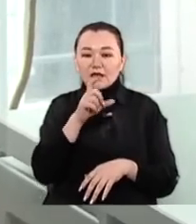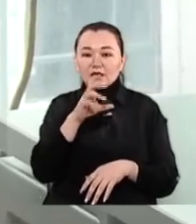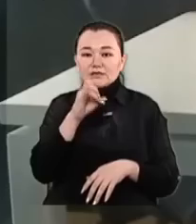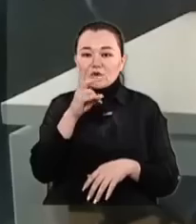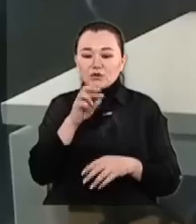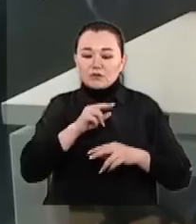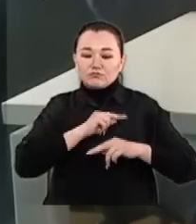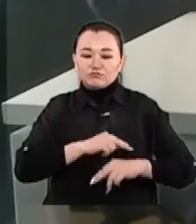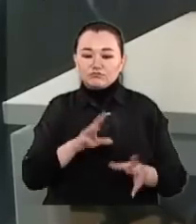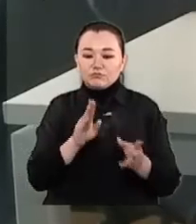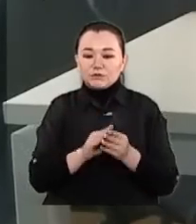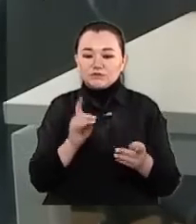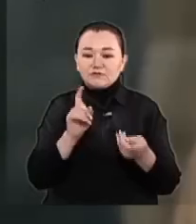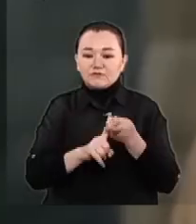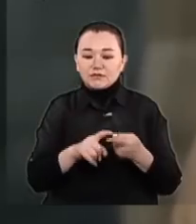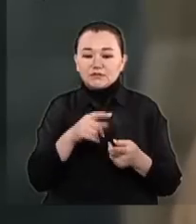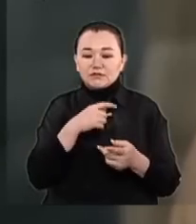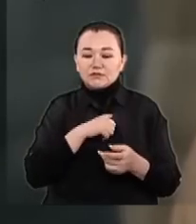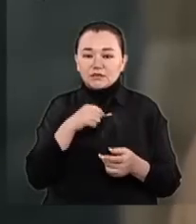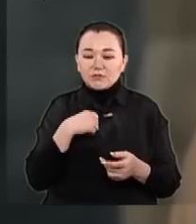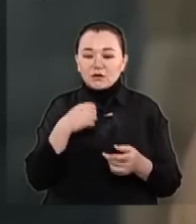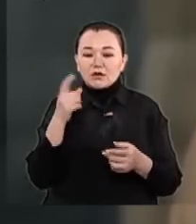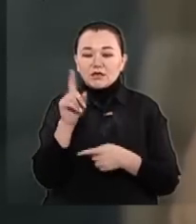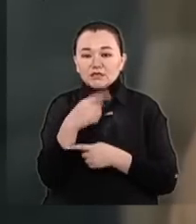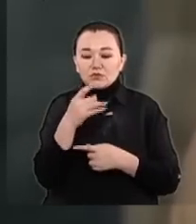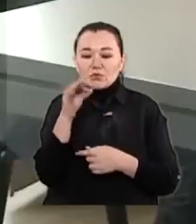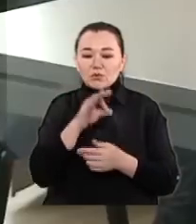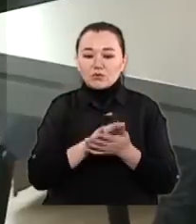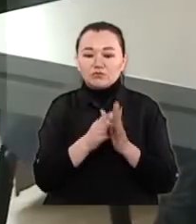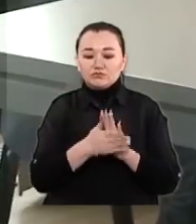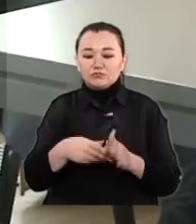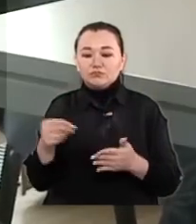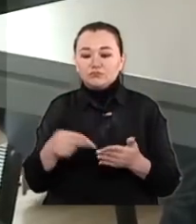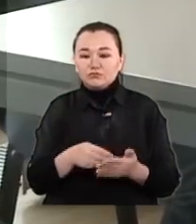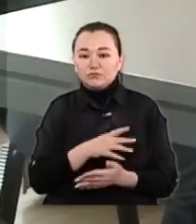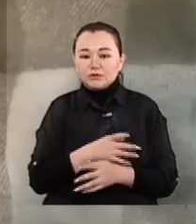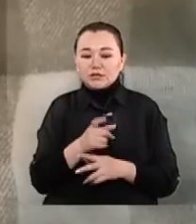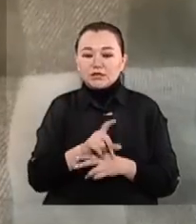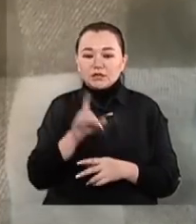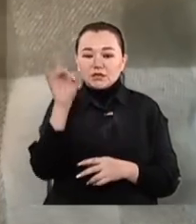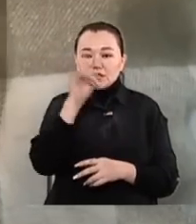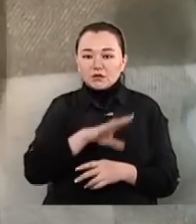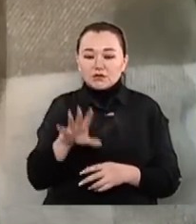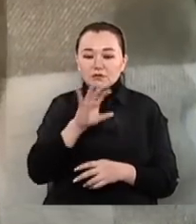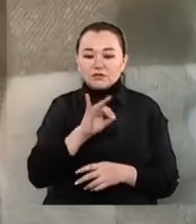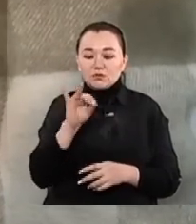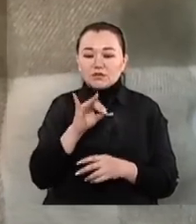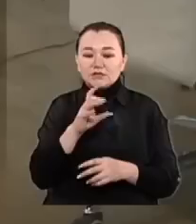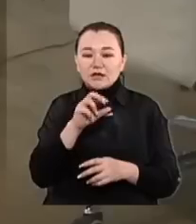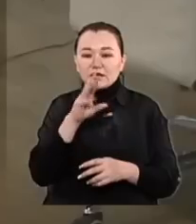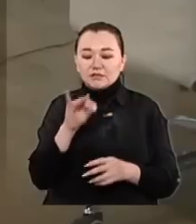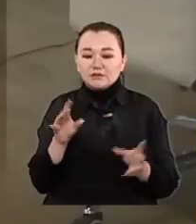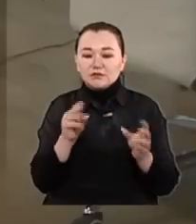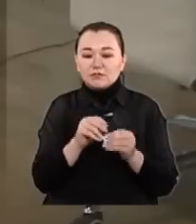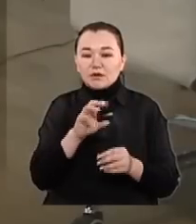эстониялық әріптестерімен байланыс орнатып, өзара ынтымақтастық туралы меморандумға қол қоюы болды. Бұл ел тарихындағы тұңғыш саяси одақ